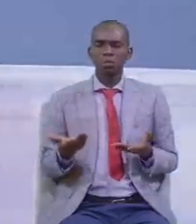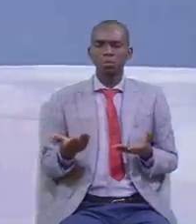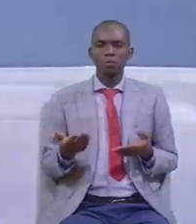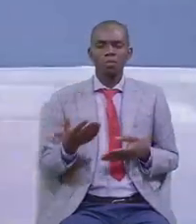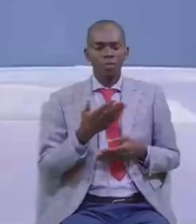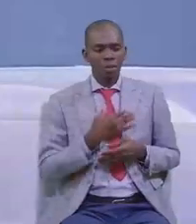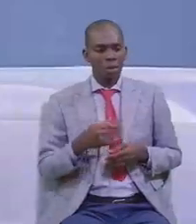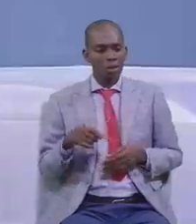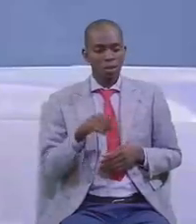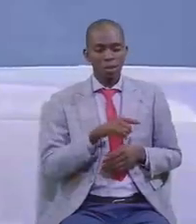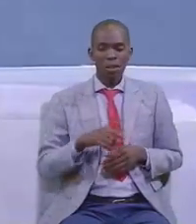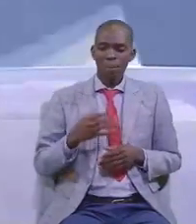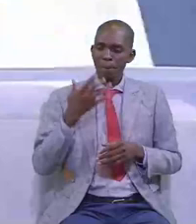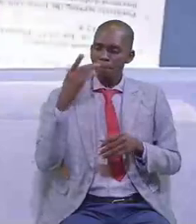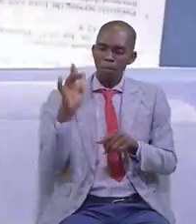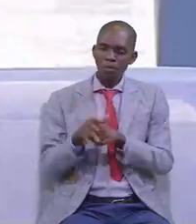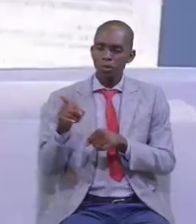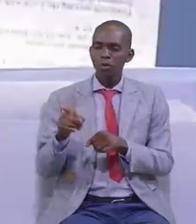Et on lui promet de plus grandes choses.